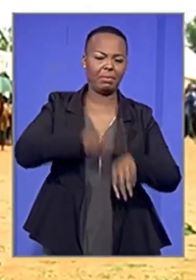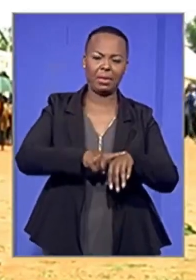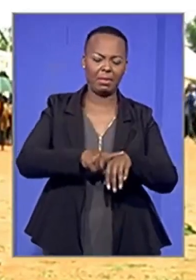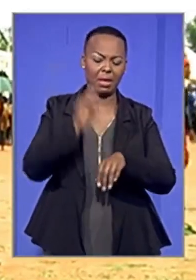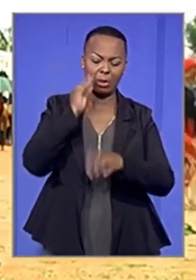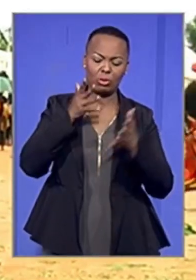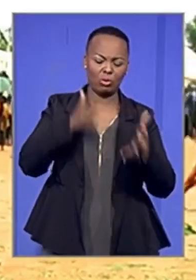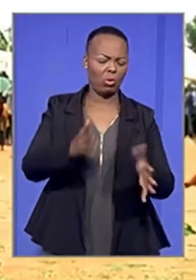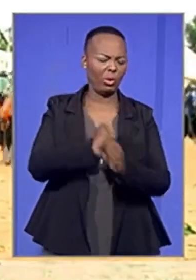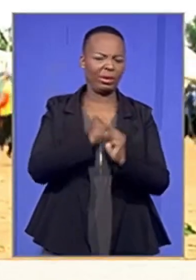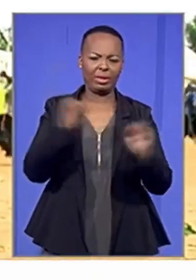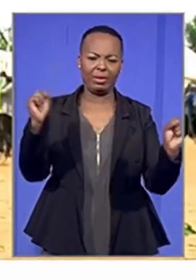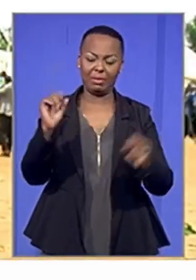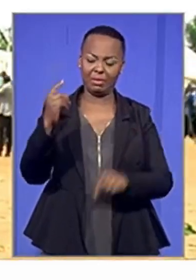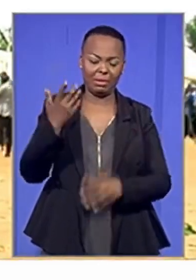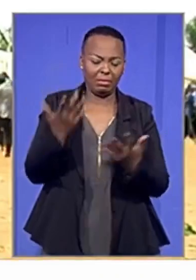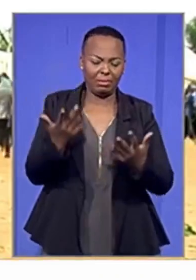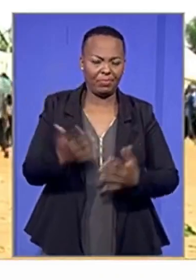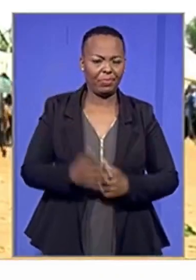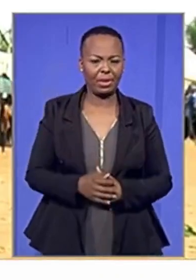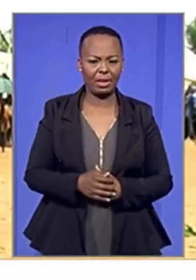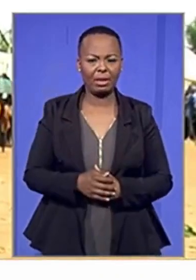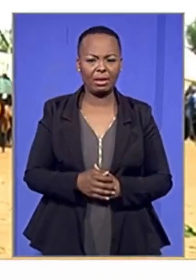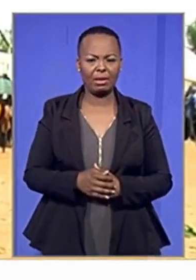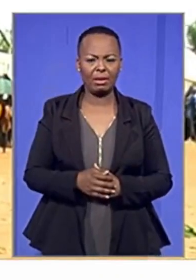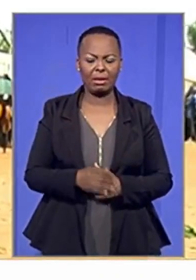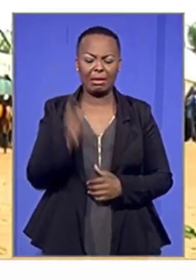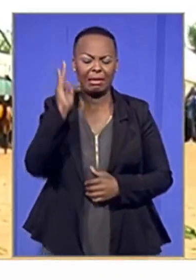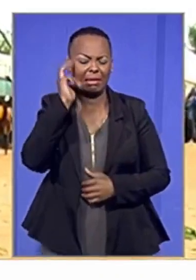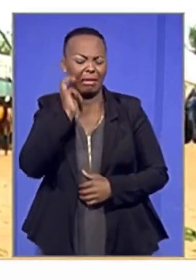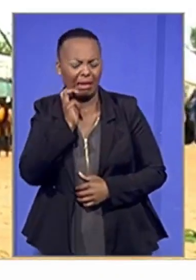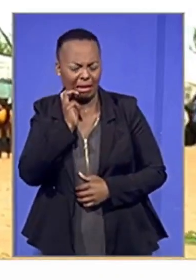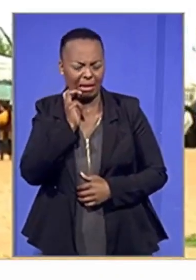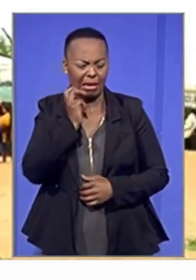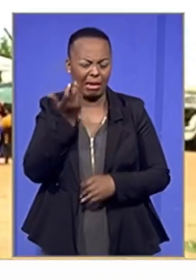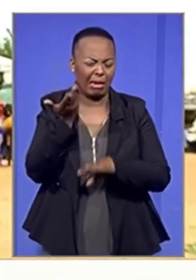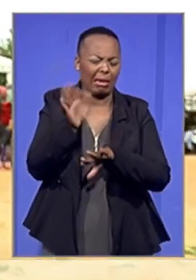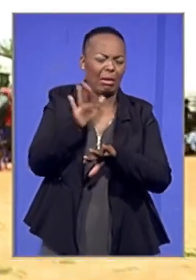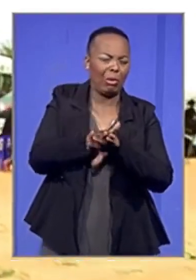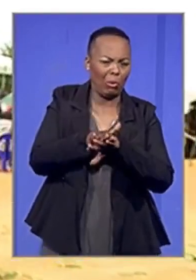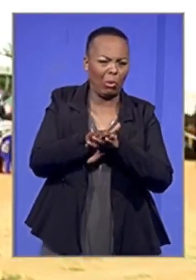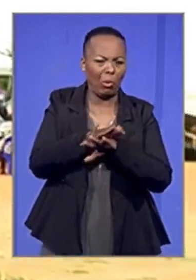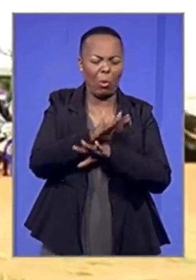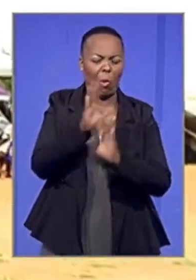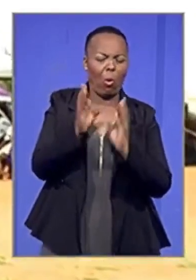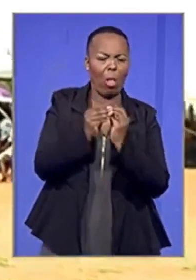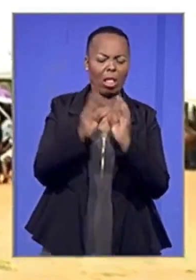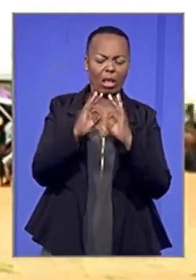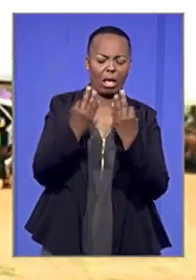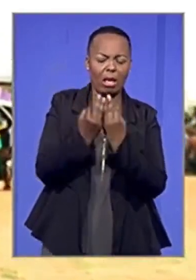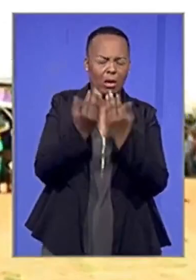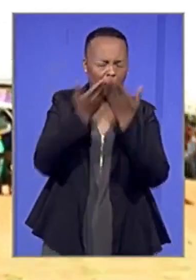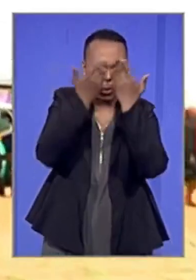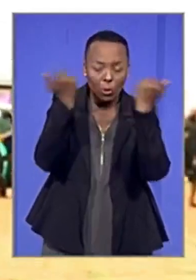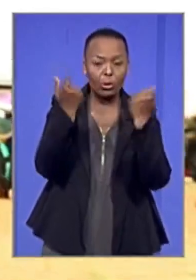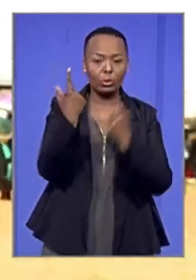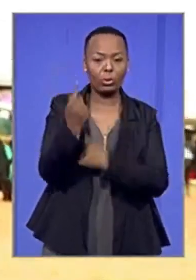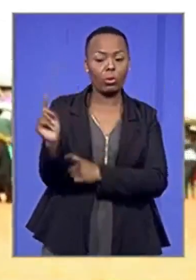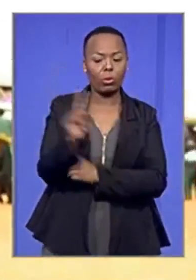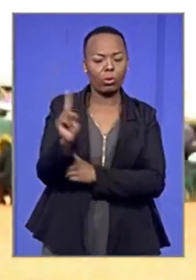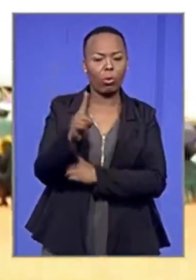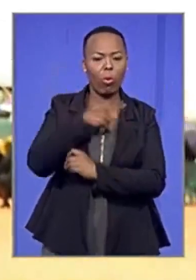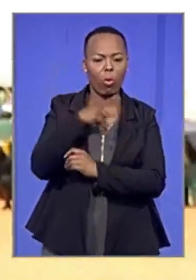se family like re le re kwa gore ba tlhokofetse ra se bo re direng because e